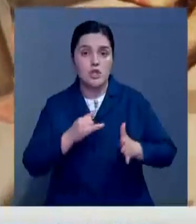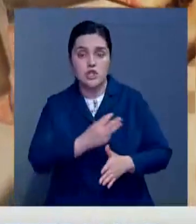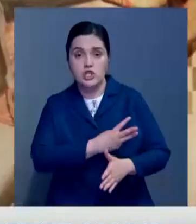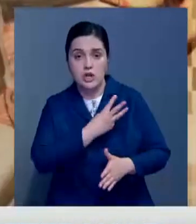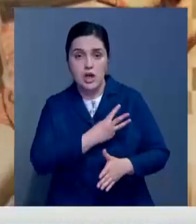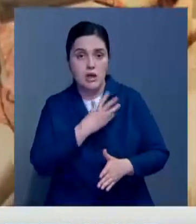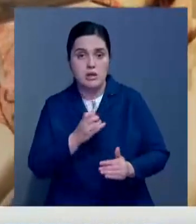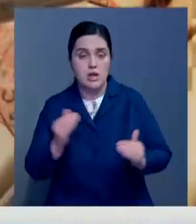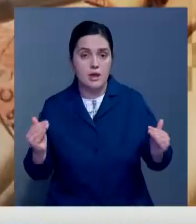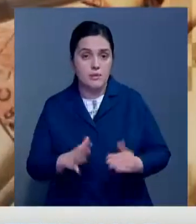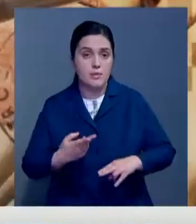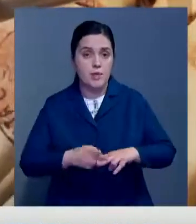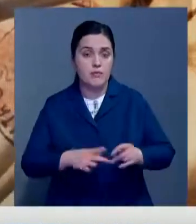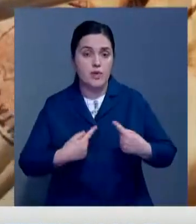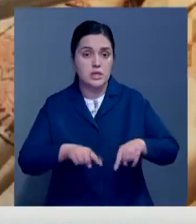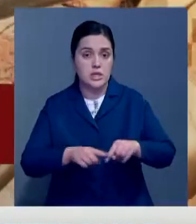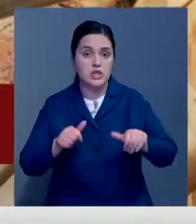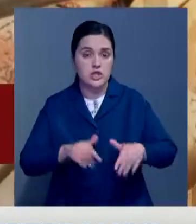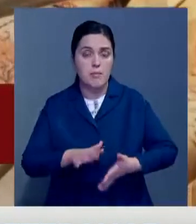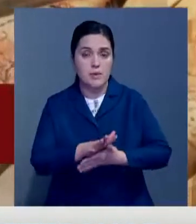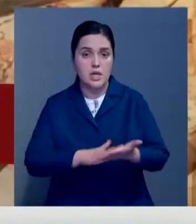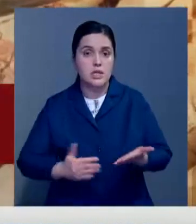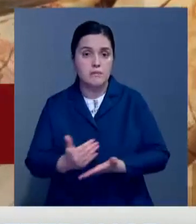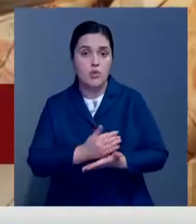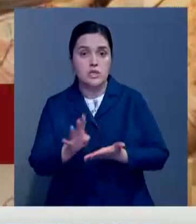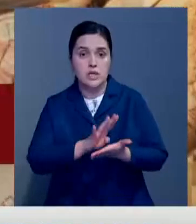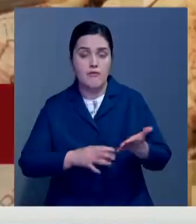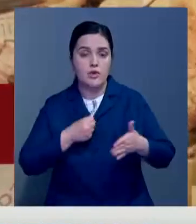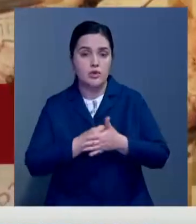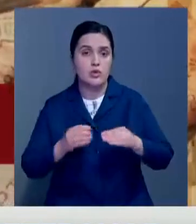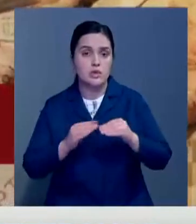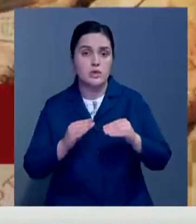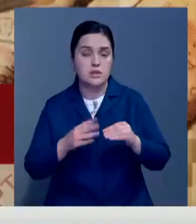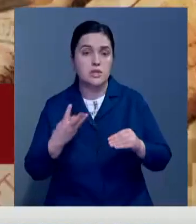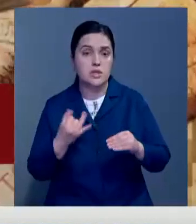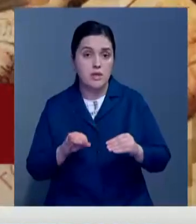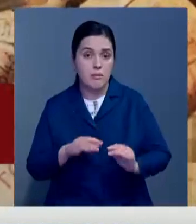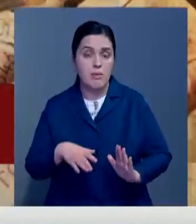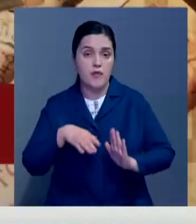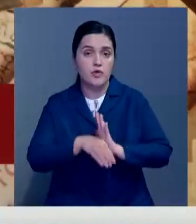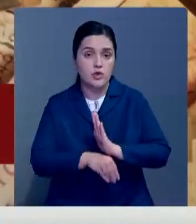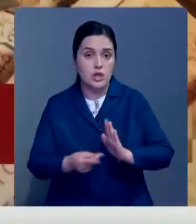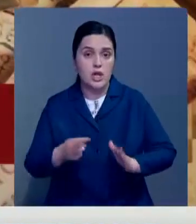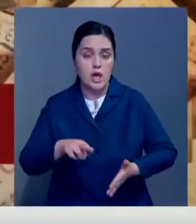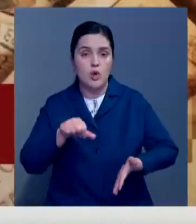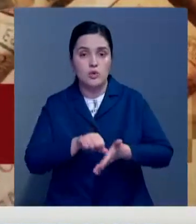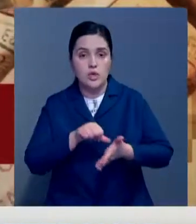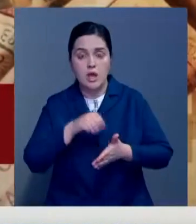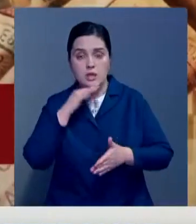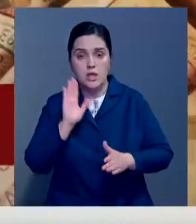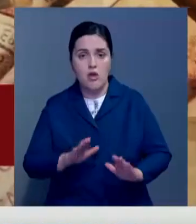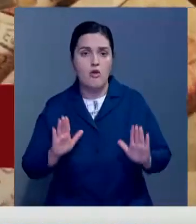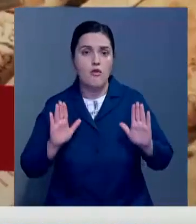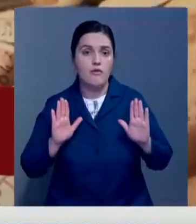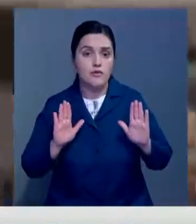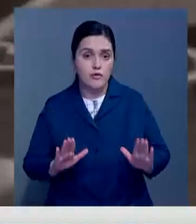желающих не становится меньше поэтому в агентстве решили продлить сбор заявок до 10 мая включительно для